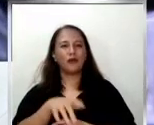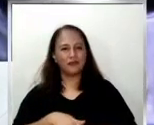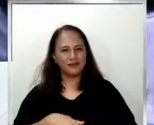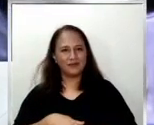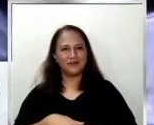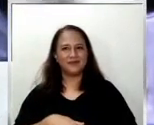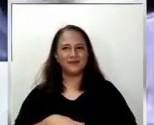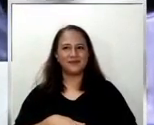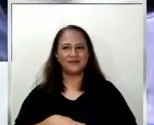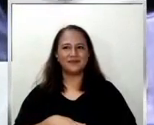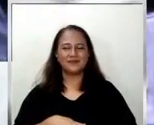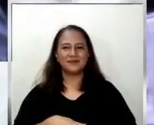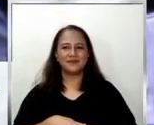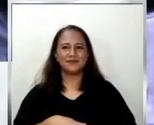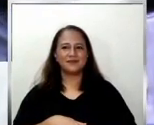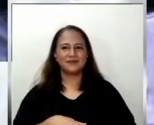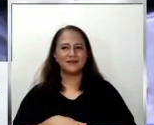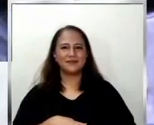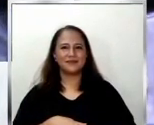My bad.